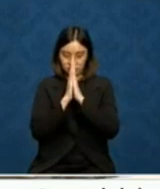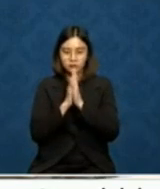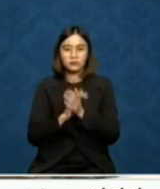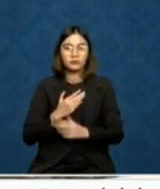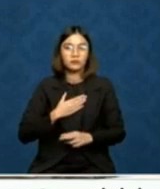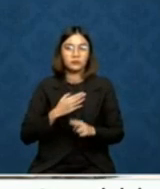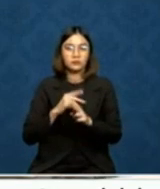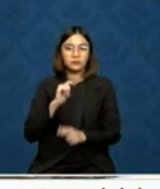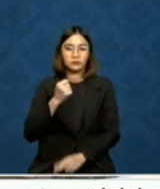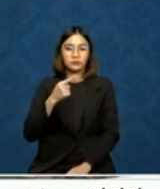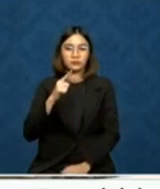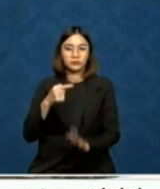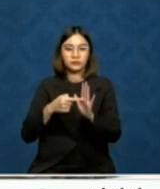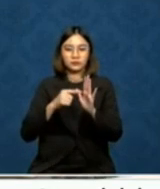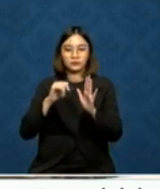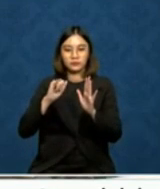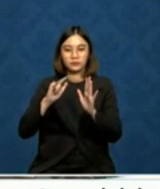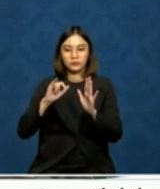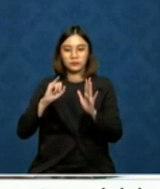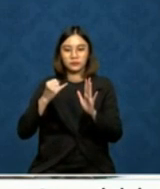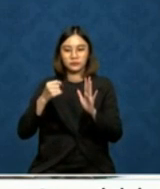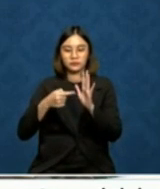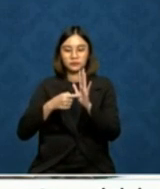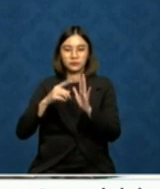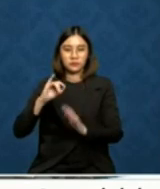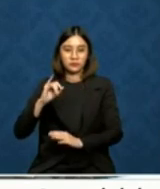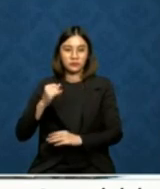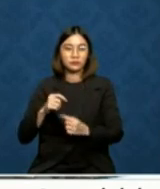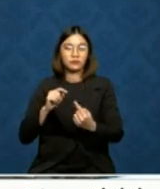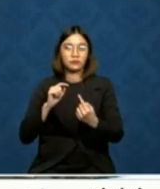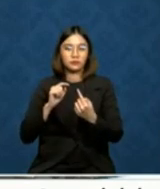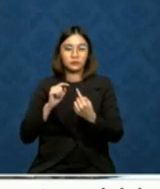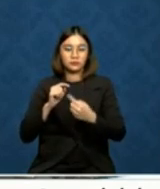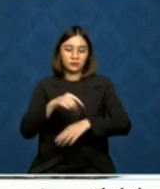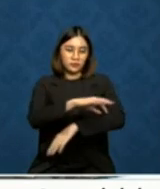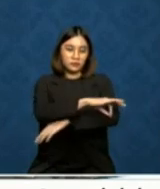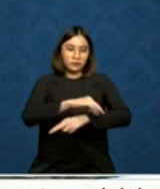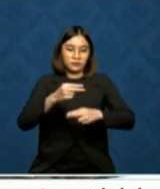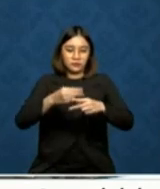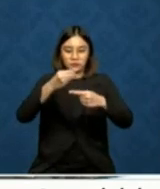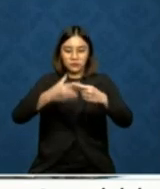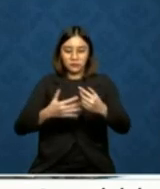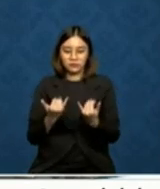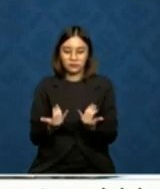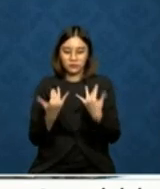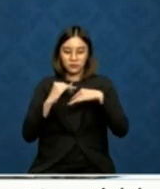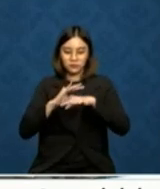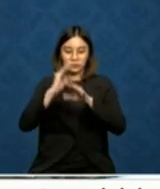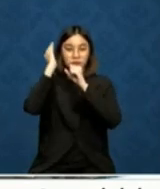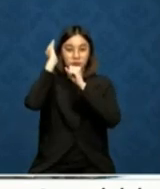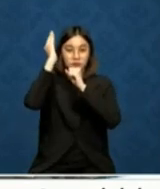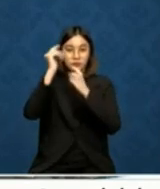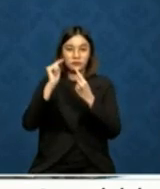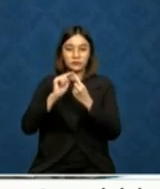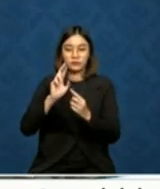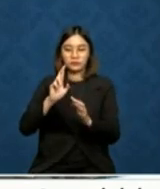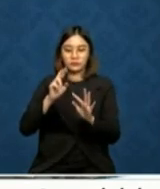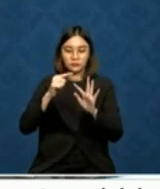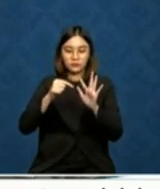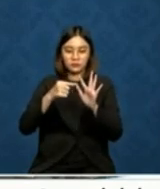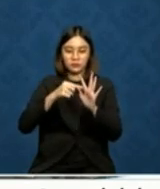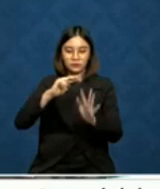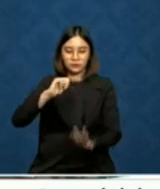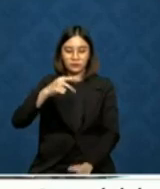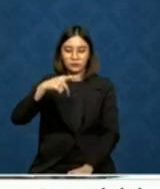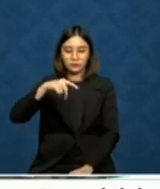ญวัฒน์กมลวงศ์วัฒน์ผู้แทนราษฎรพรรคก้าวไกลบัญชีรายชื่อค่ะวันนี้ท่านขอร่วมอภิปรายร่างพระราชบัญญัติแ